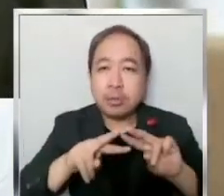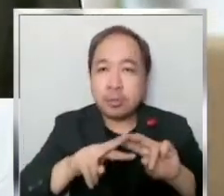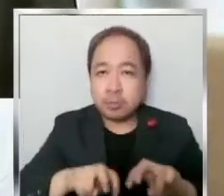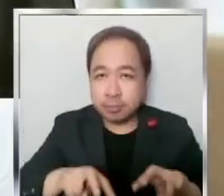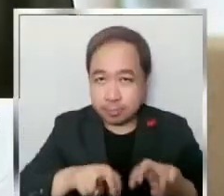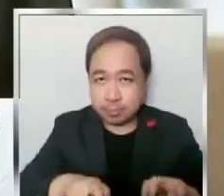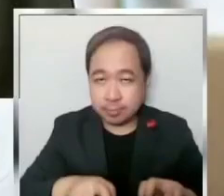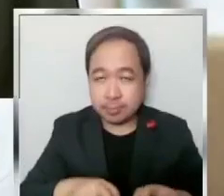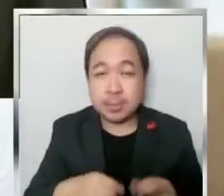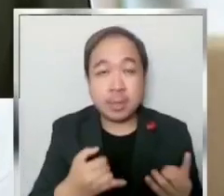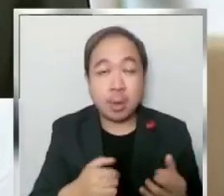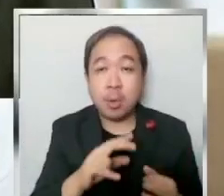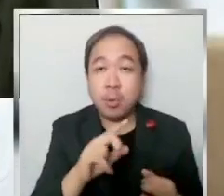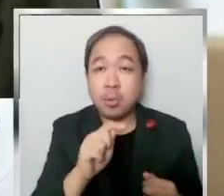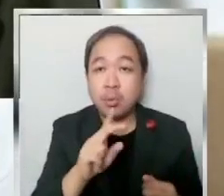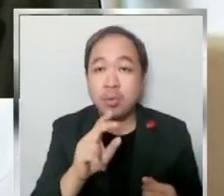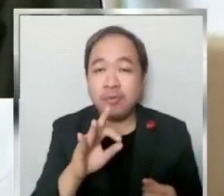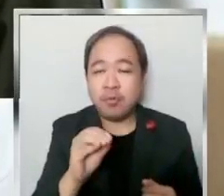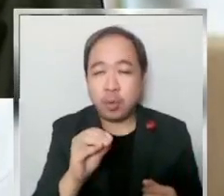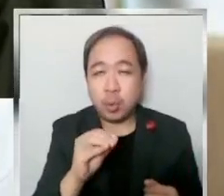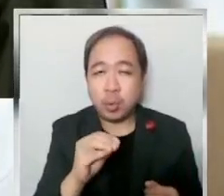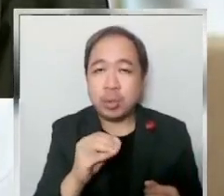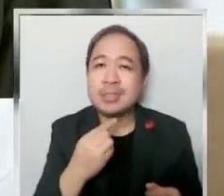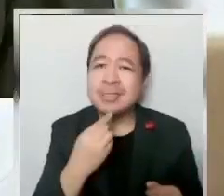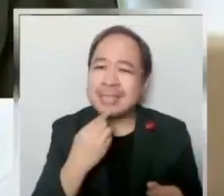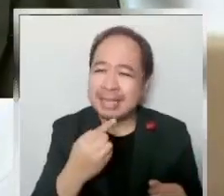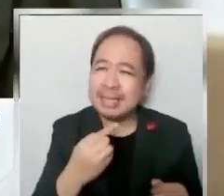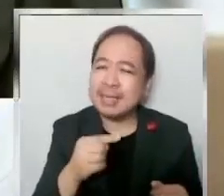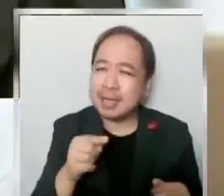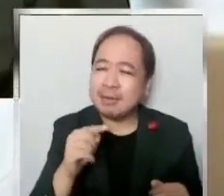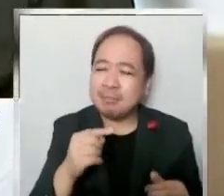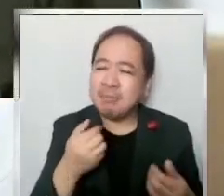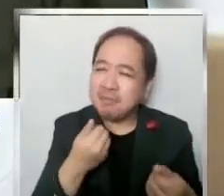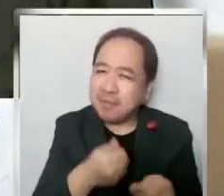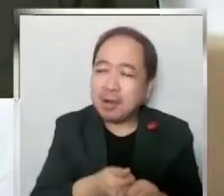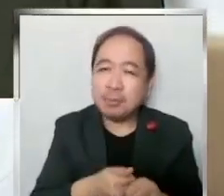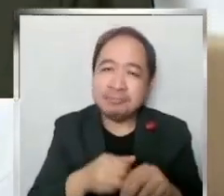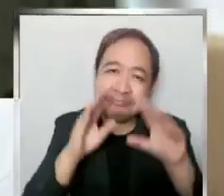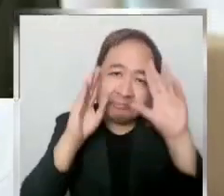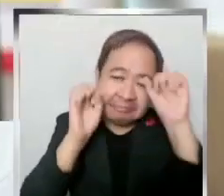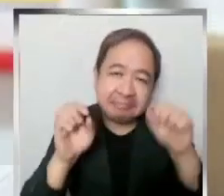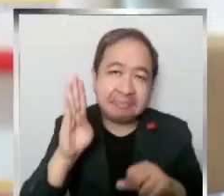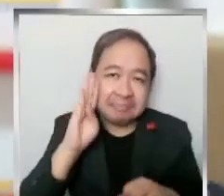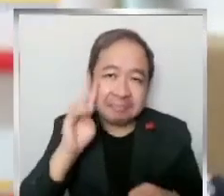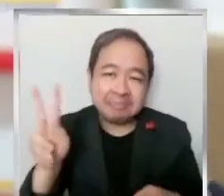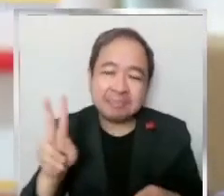Bongbong Marcos na huwag nang pahirapan ang mga nabiktima ng bagyo.